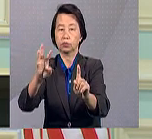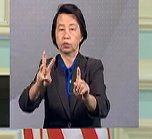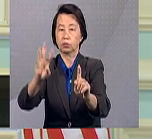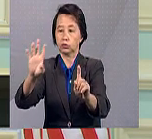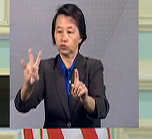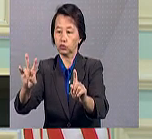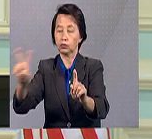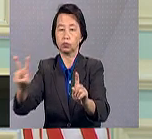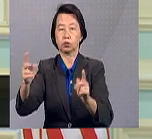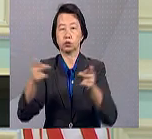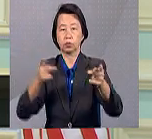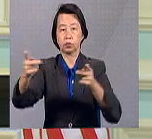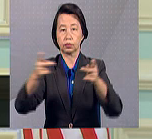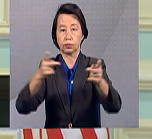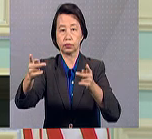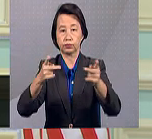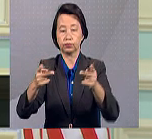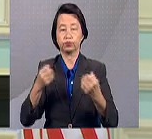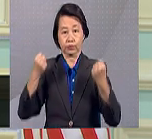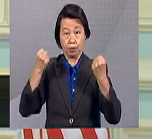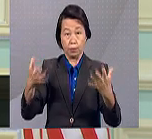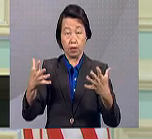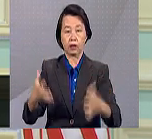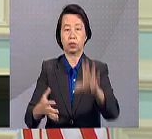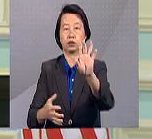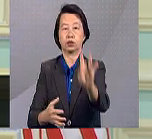127,672 kenderaan. Sebanyak